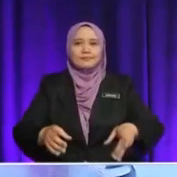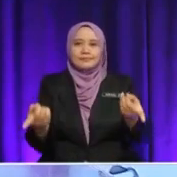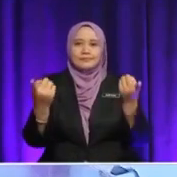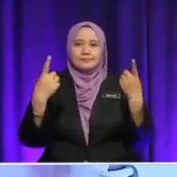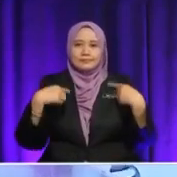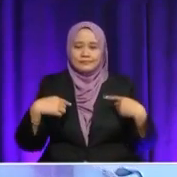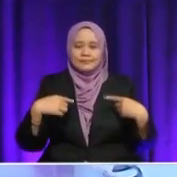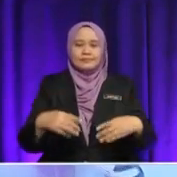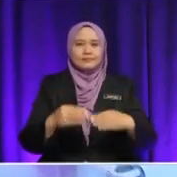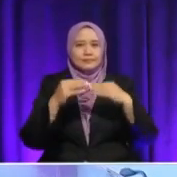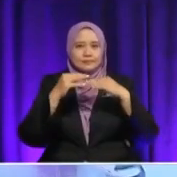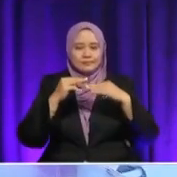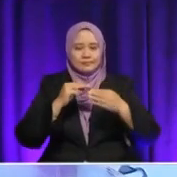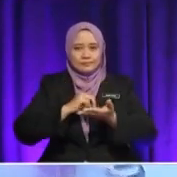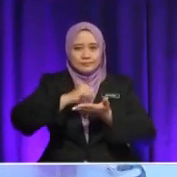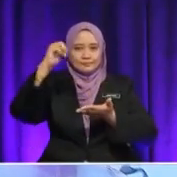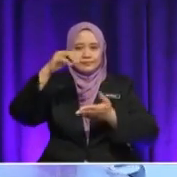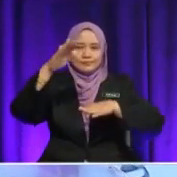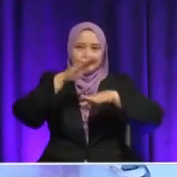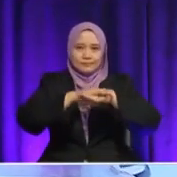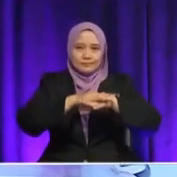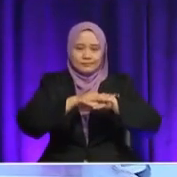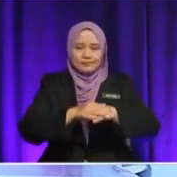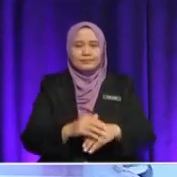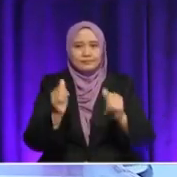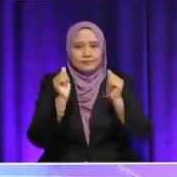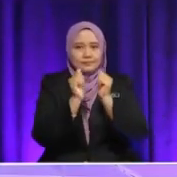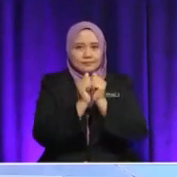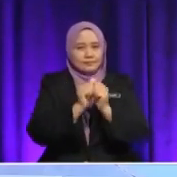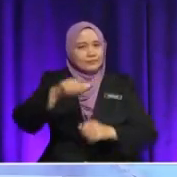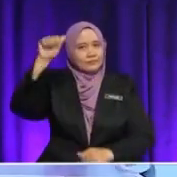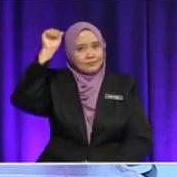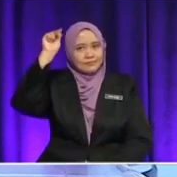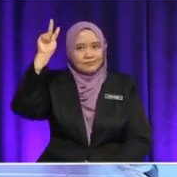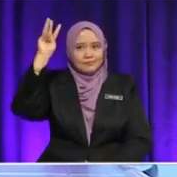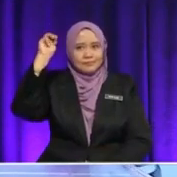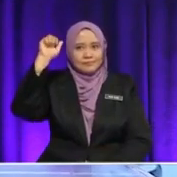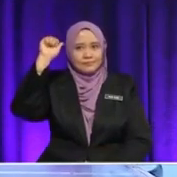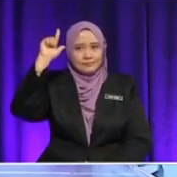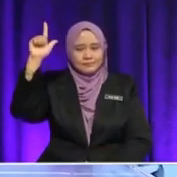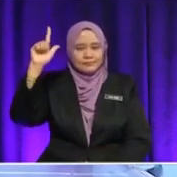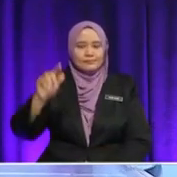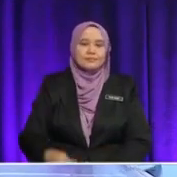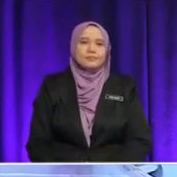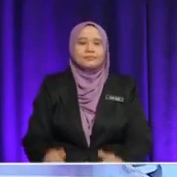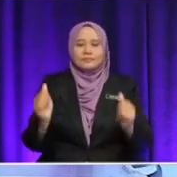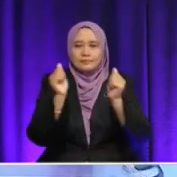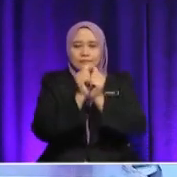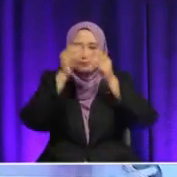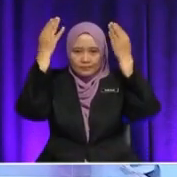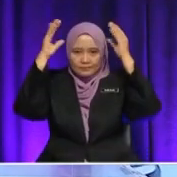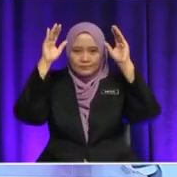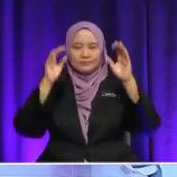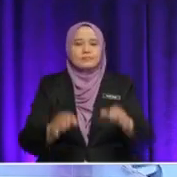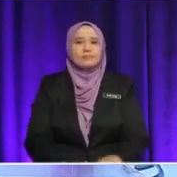dengan saya akumal Nazri dan saya pasti anda sudah tau dah guru yang akan mengajar kita kali ini di dalam mata pelajaran